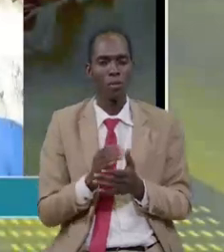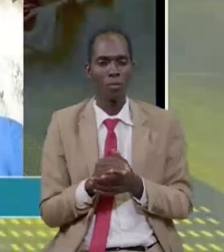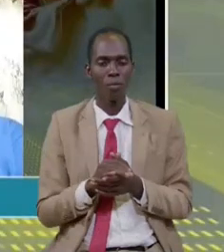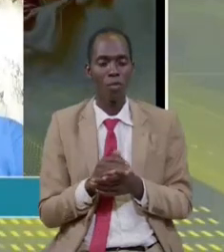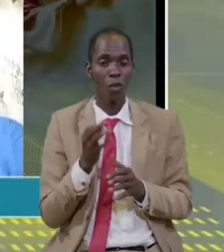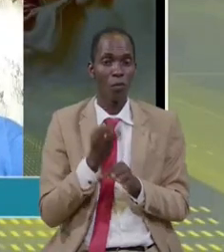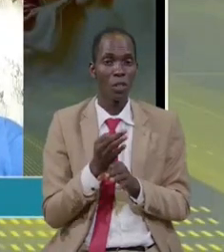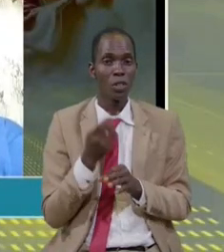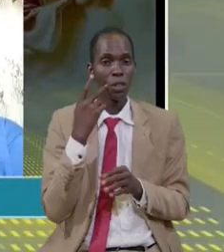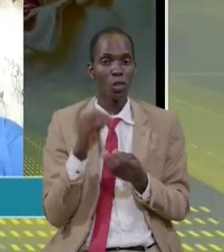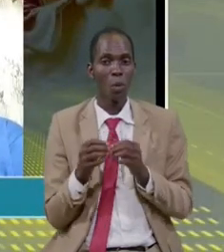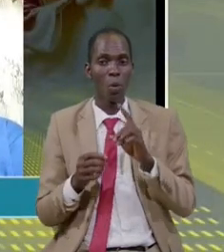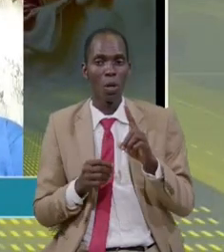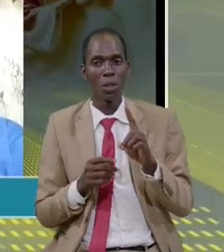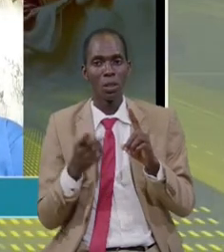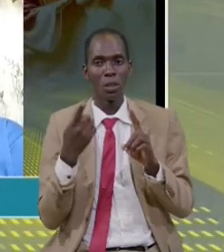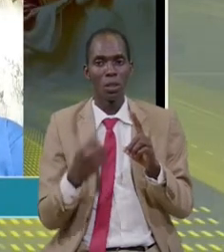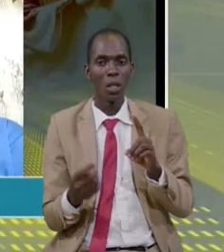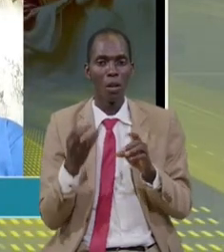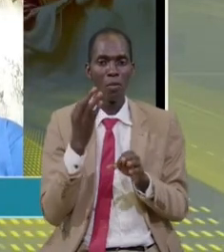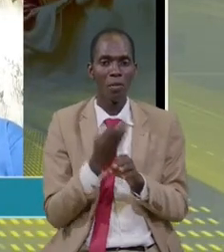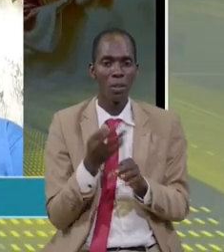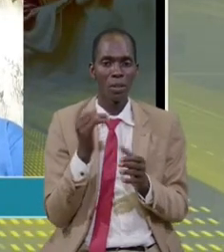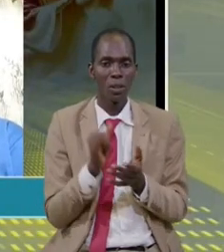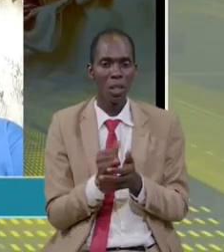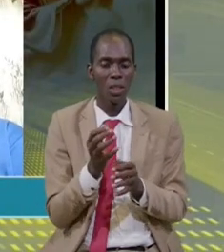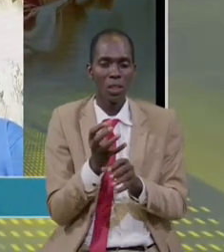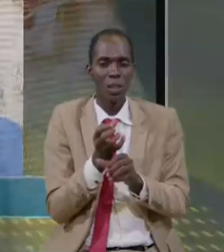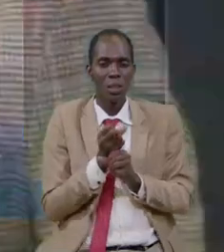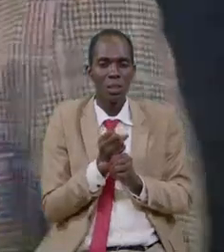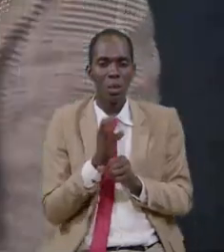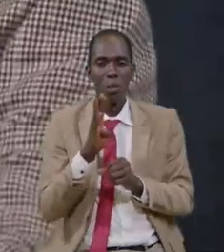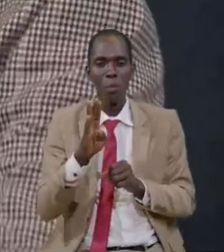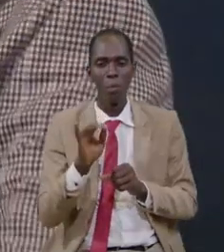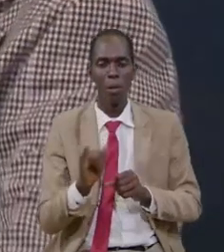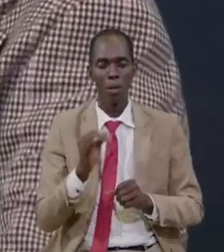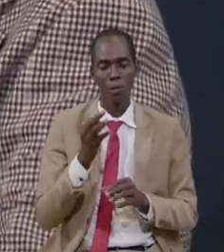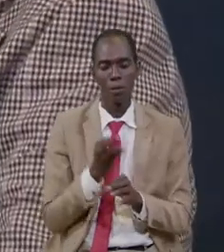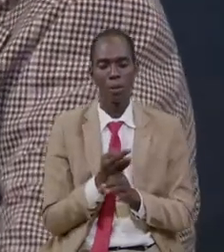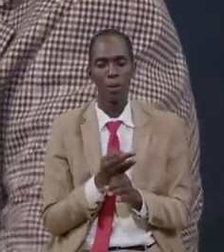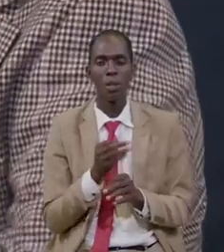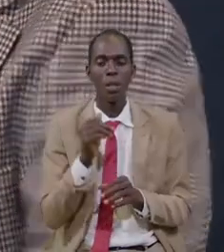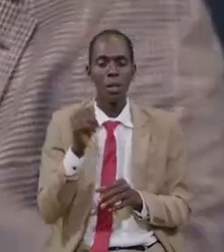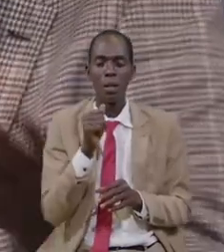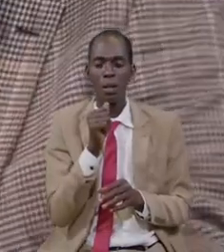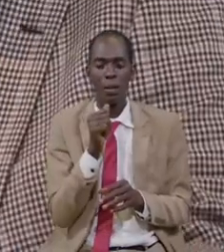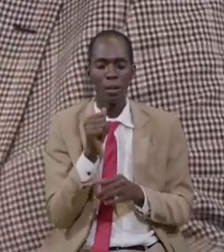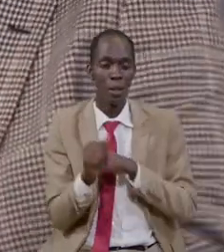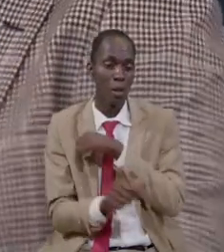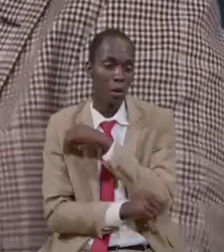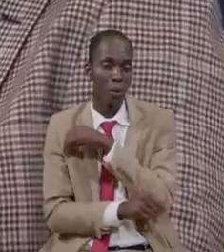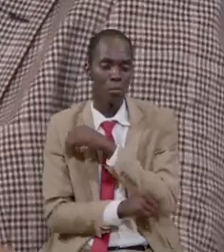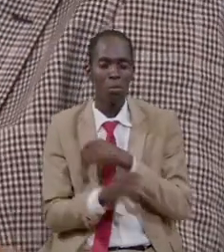premièrement la foi qui reçoit par la foi Abraham. Par la foi